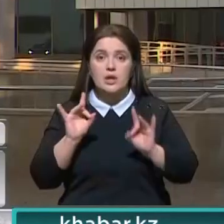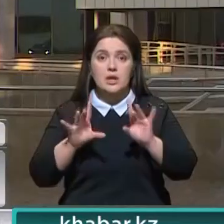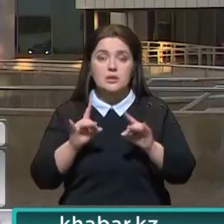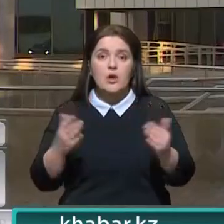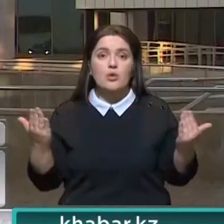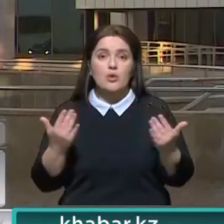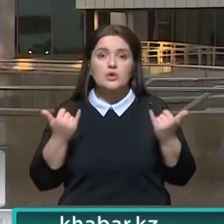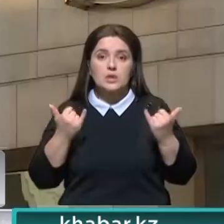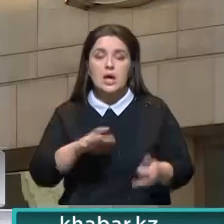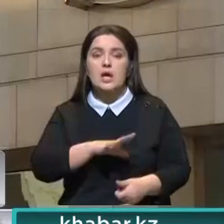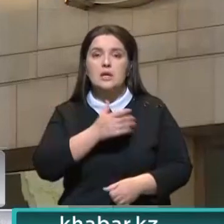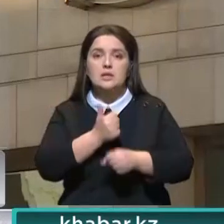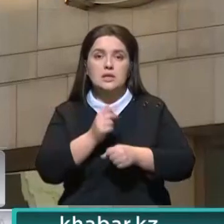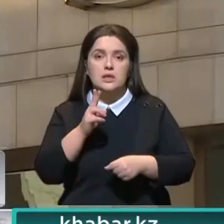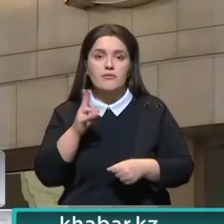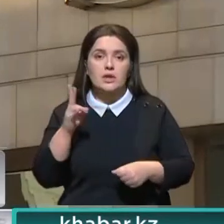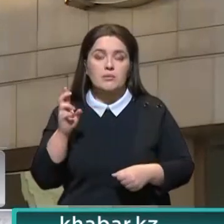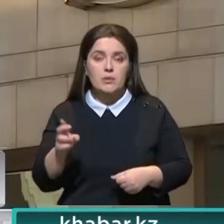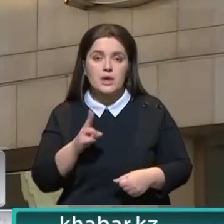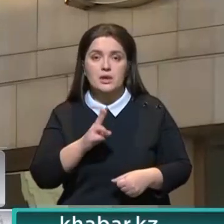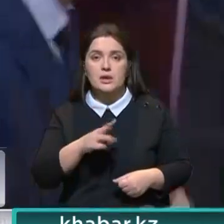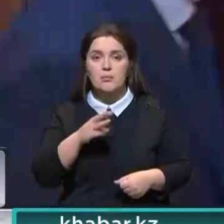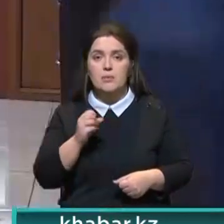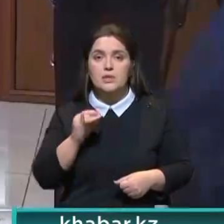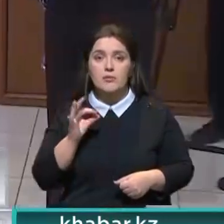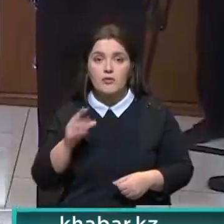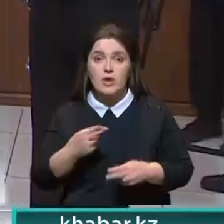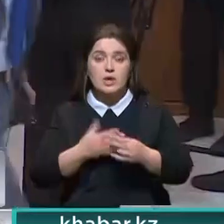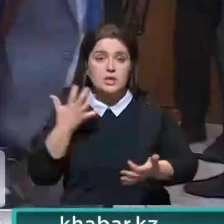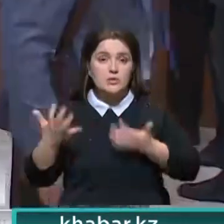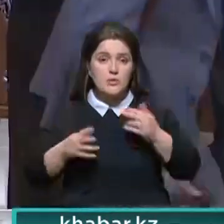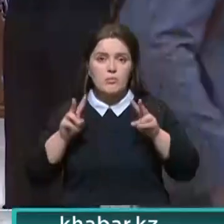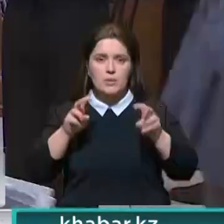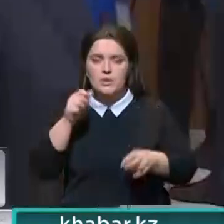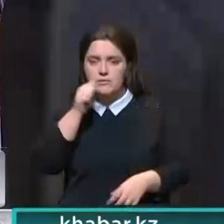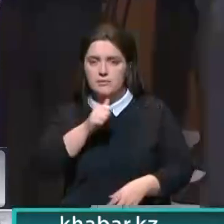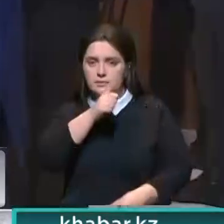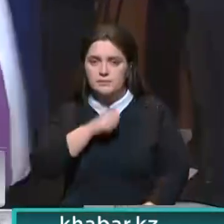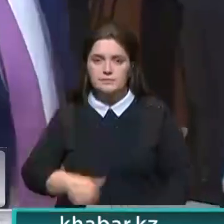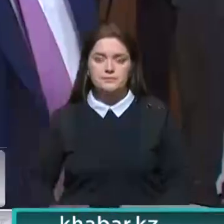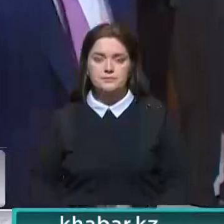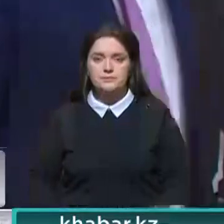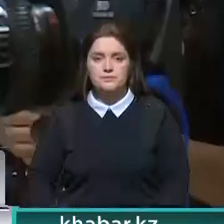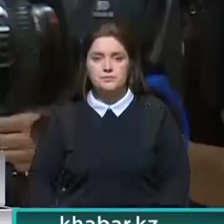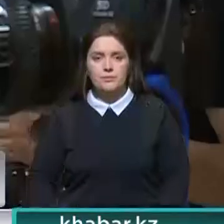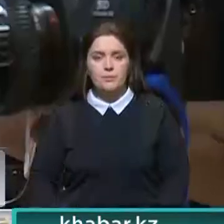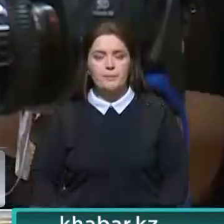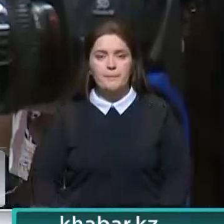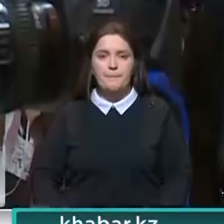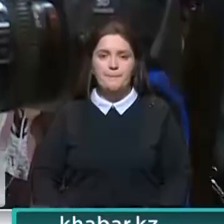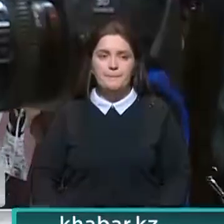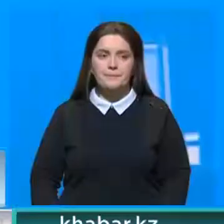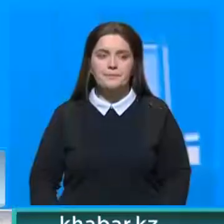рассказал, на какой стадии находится дело экс-главы КНБ Карима Масимова, которое расследуется под грифом секретности.